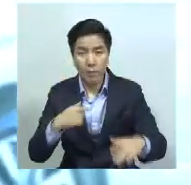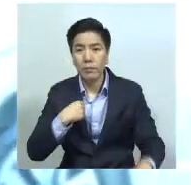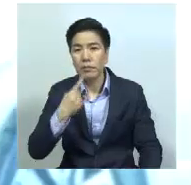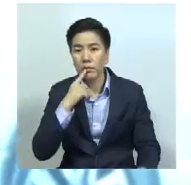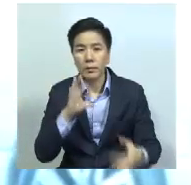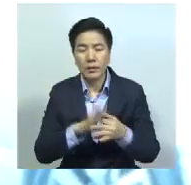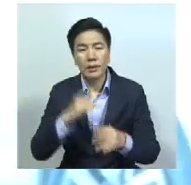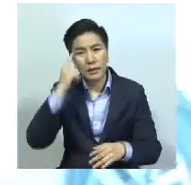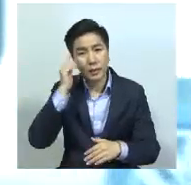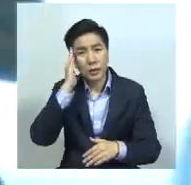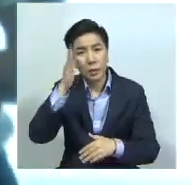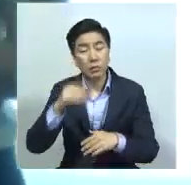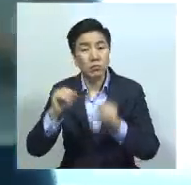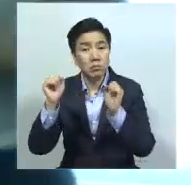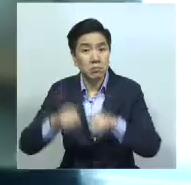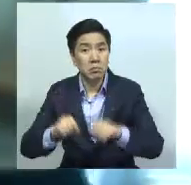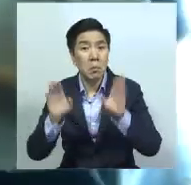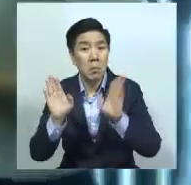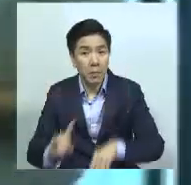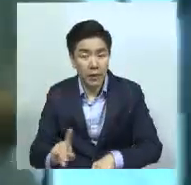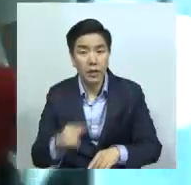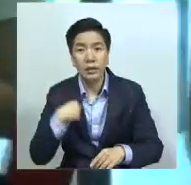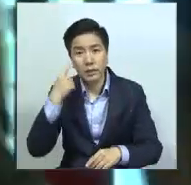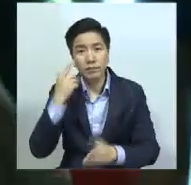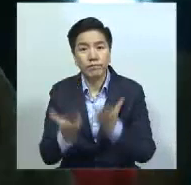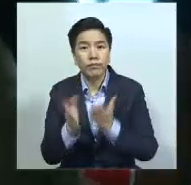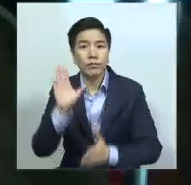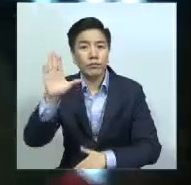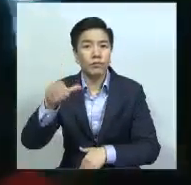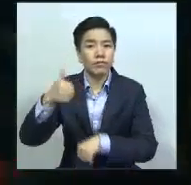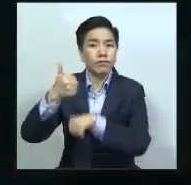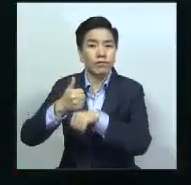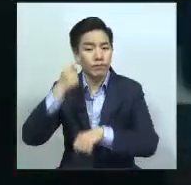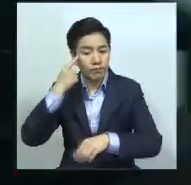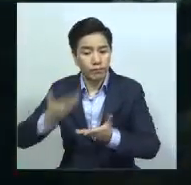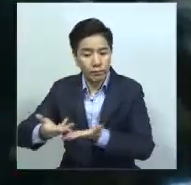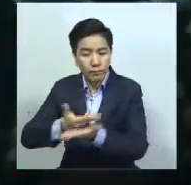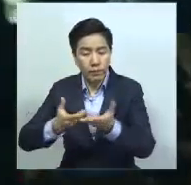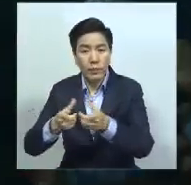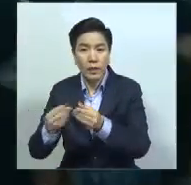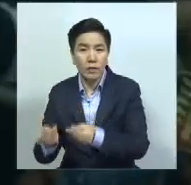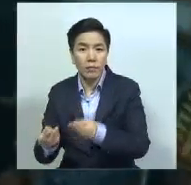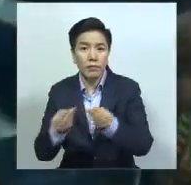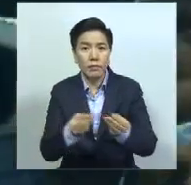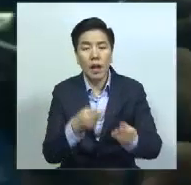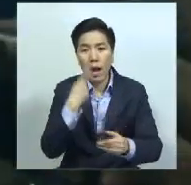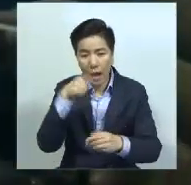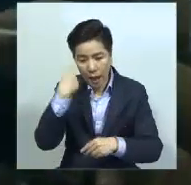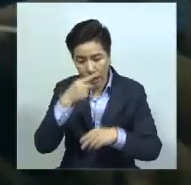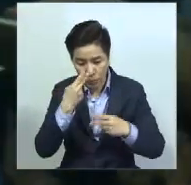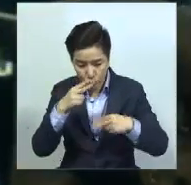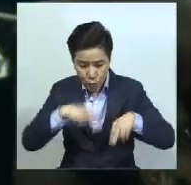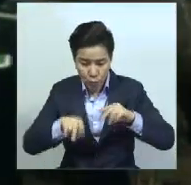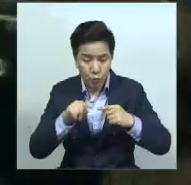ปฏิเสธการคาดการแนวทางการพิจารณาเพราะว่าขึ้นอยู่กับผู้ตรวจการแผ่นดินที่จะส่งเรื่องให้องค์กรใดวินิจฉั